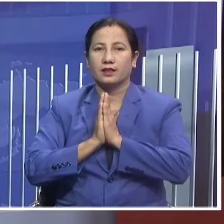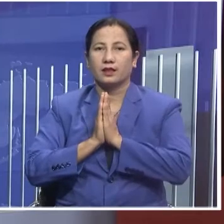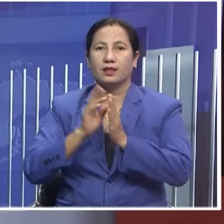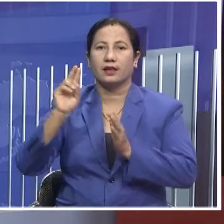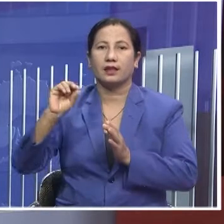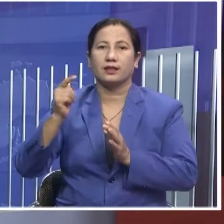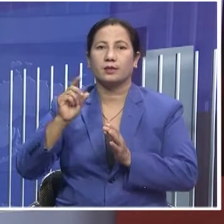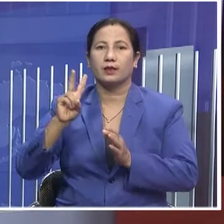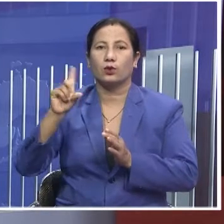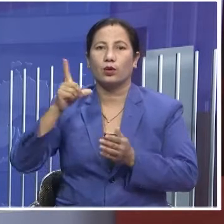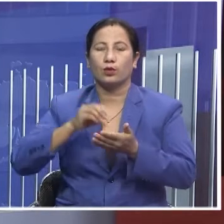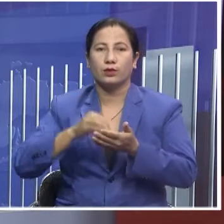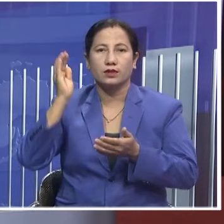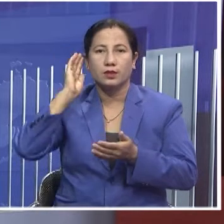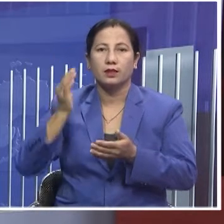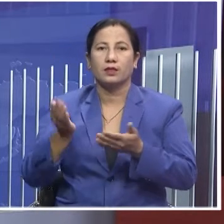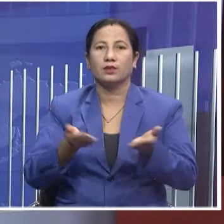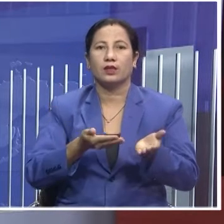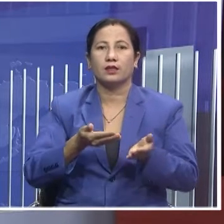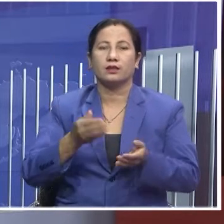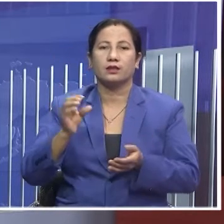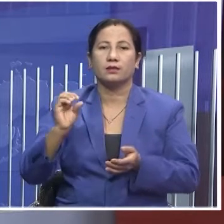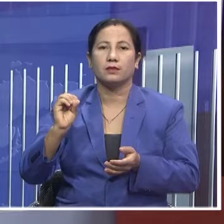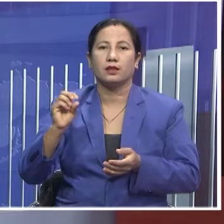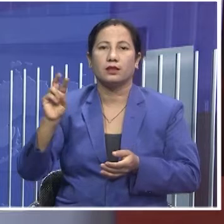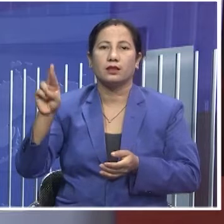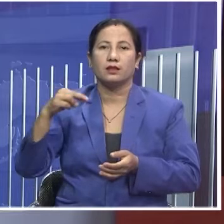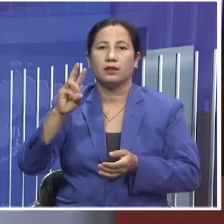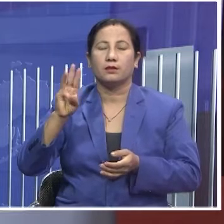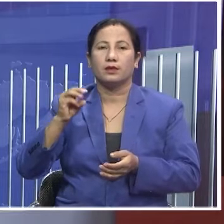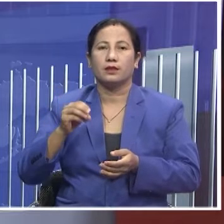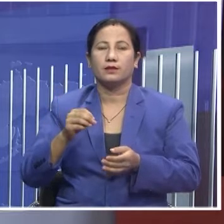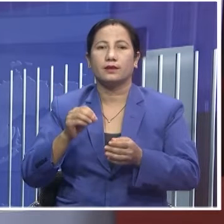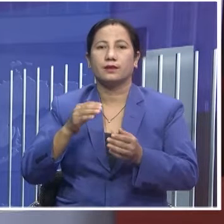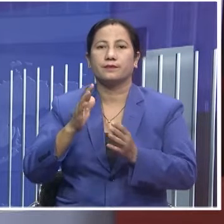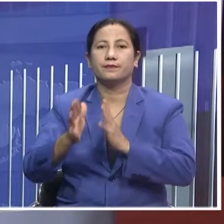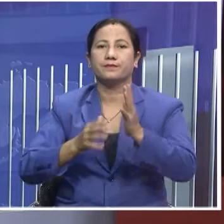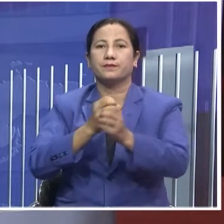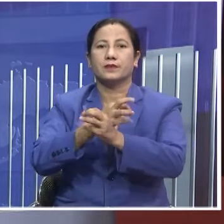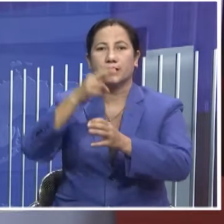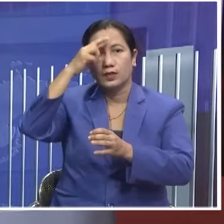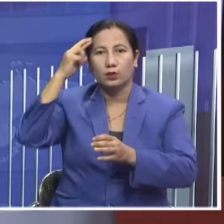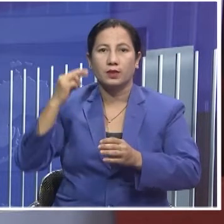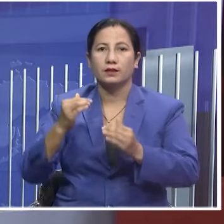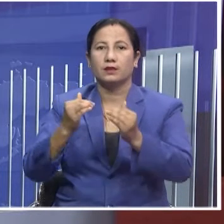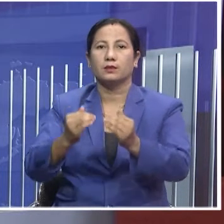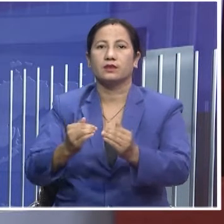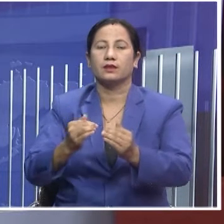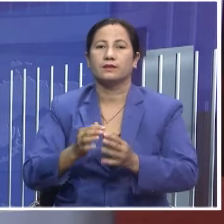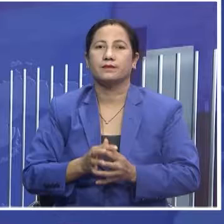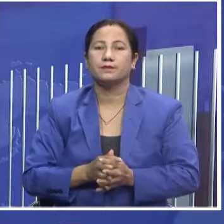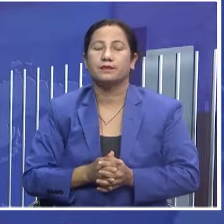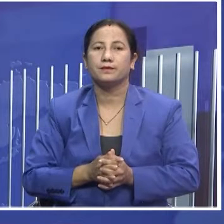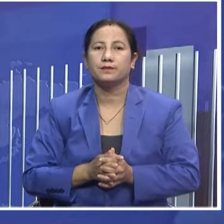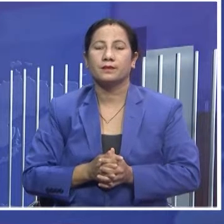नमस्कार, एनटीभी कोहलपुर समाचारमा स्वागत छ। म प्रेम बुढा छेत्री र सांकेतिकरणमा हुनुहुन्छ दोभाषे रति बस्नेत।